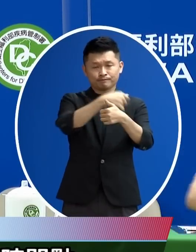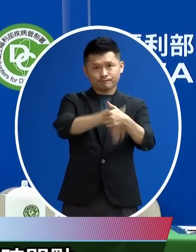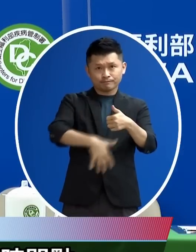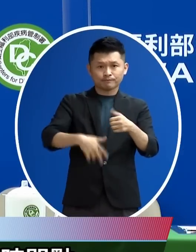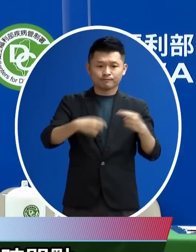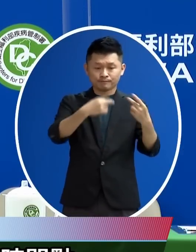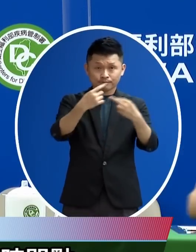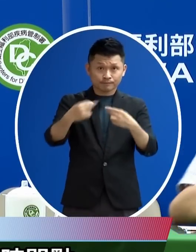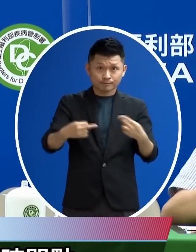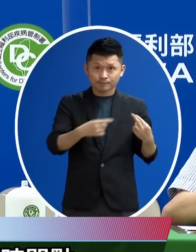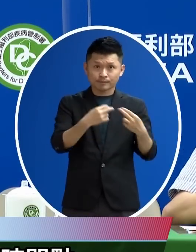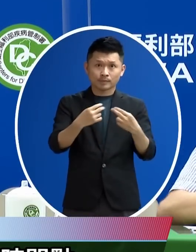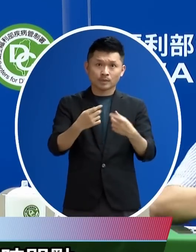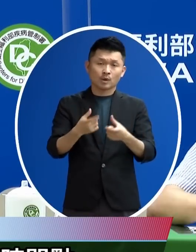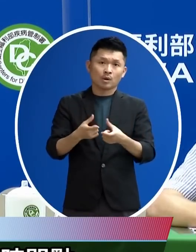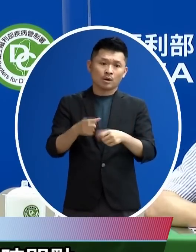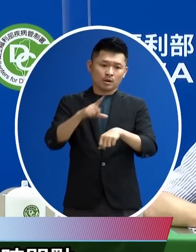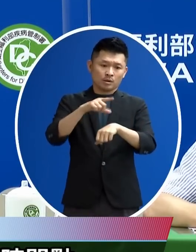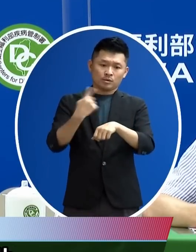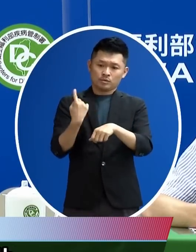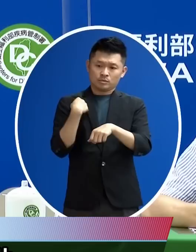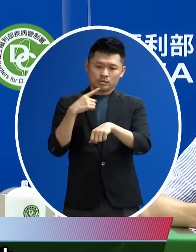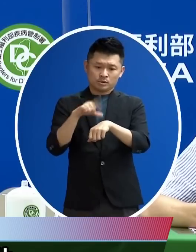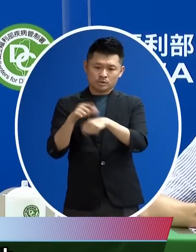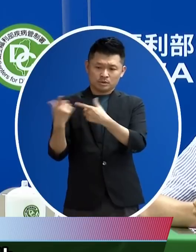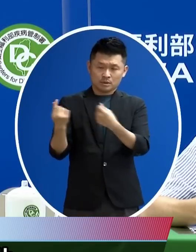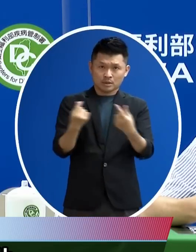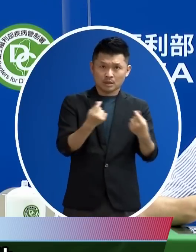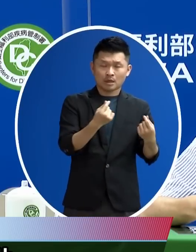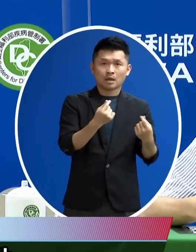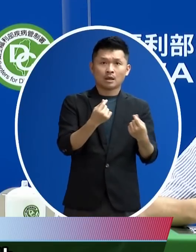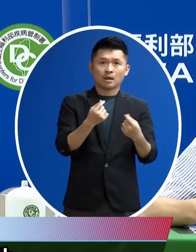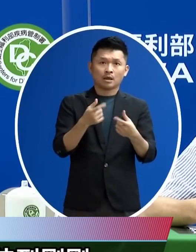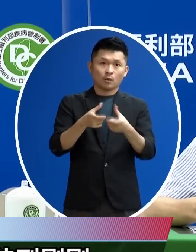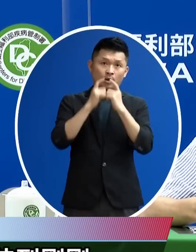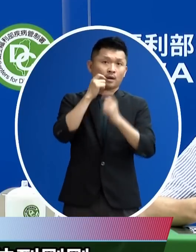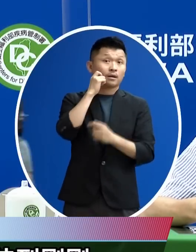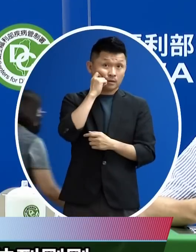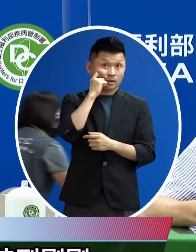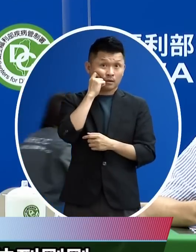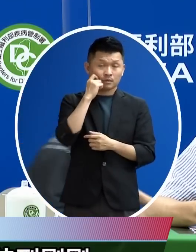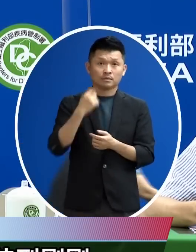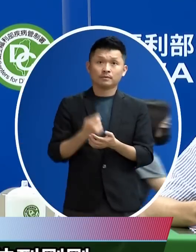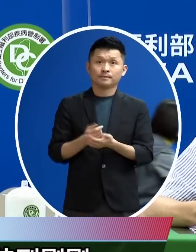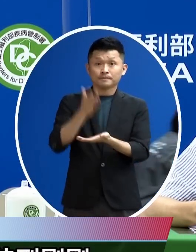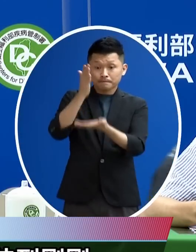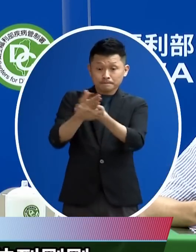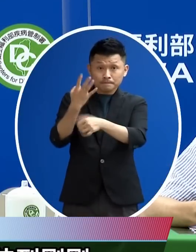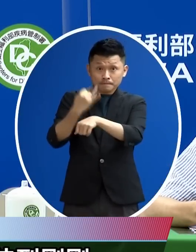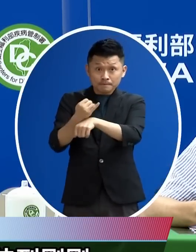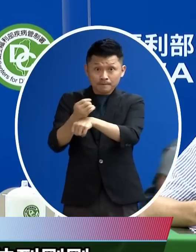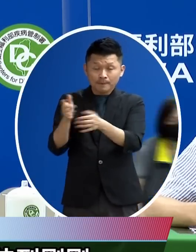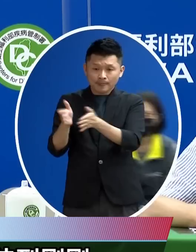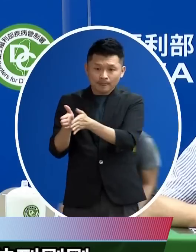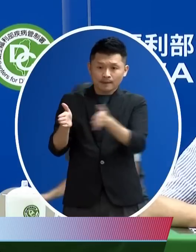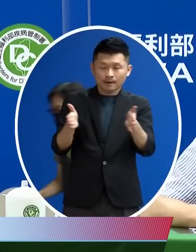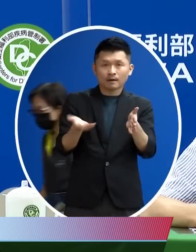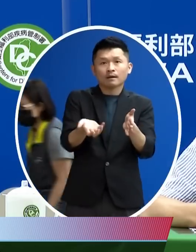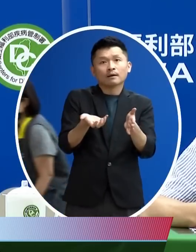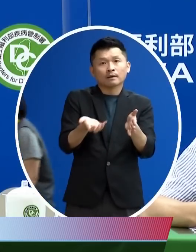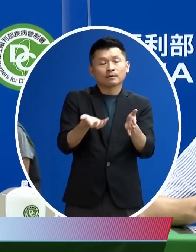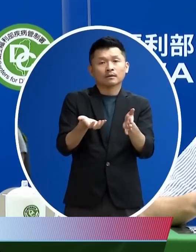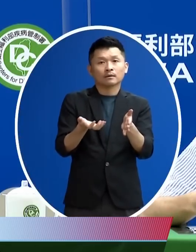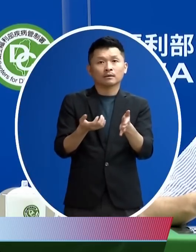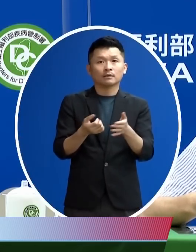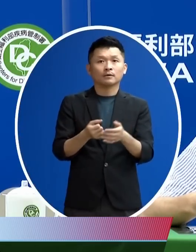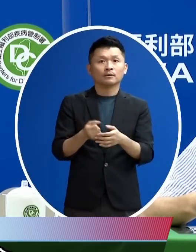间没有办法再回到昨天那个时间点，我们本来有一个截止点，那时候那个截止点就一直延伸到刚刚，再把它算作